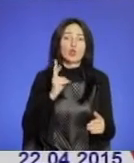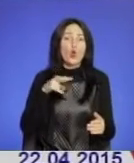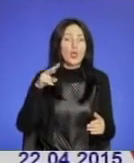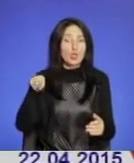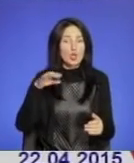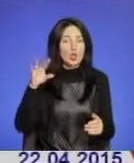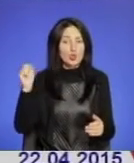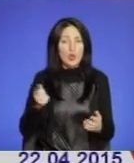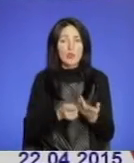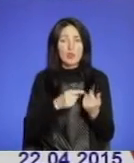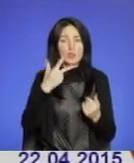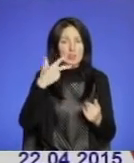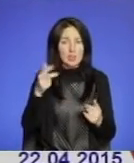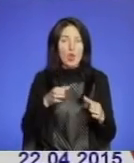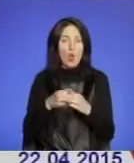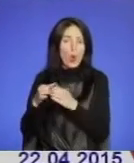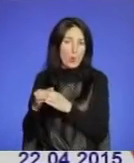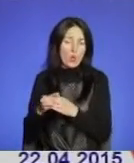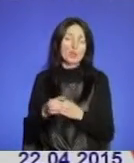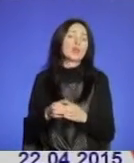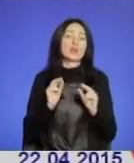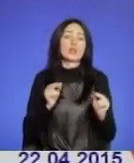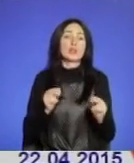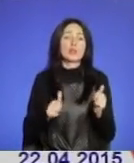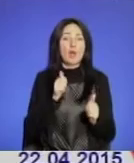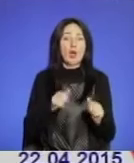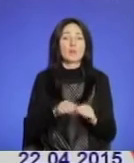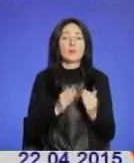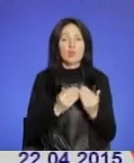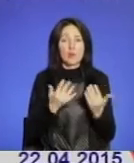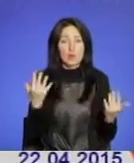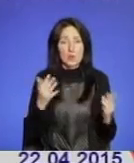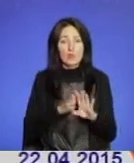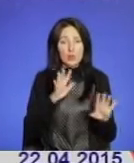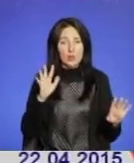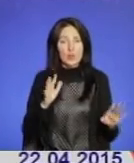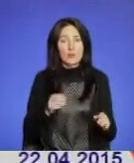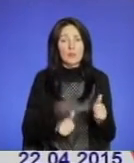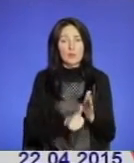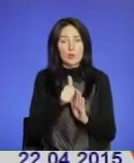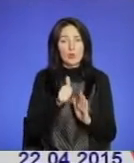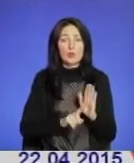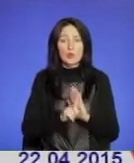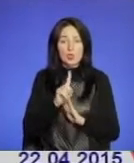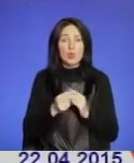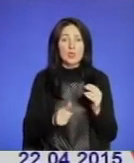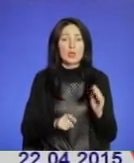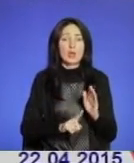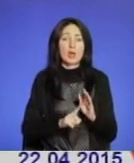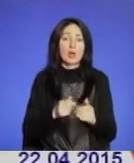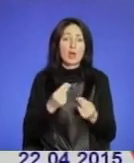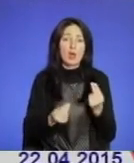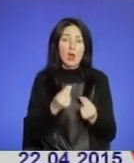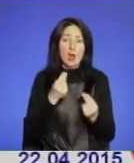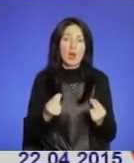нагоди урочистого відкриття змагань Вишиковини. Розпочалось відкриття гри урочистим підняттям державного прапора та виконанням